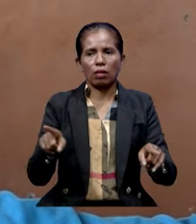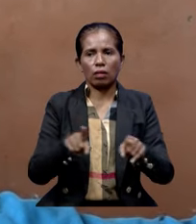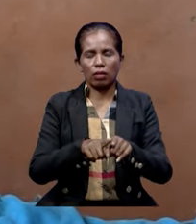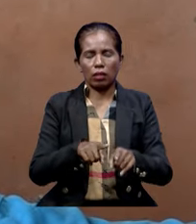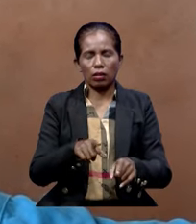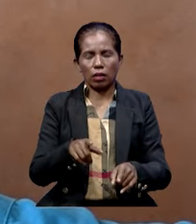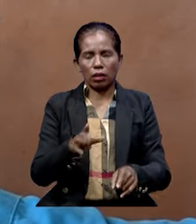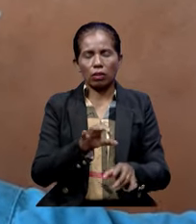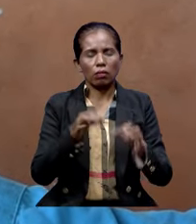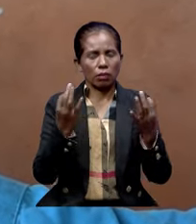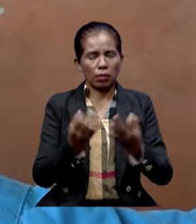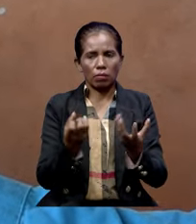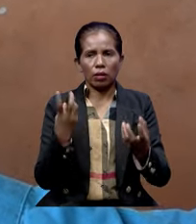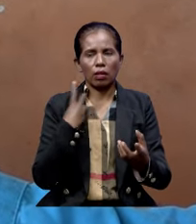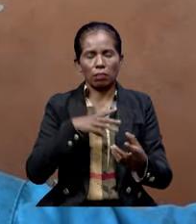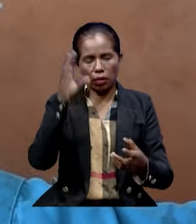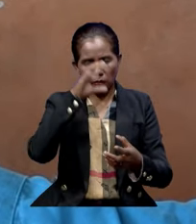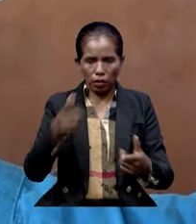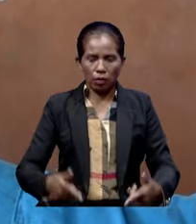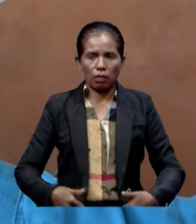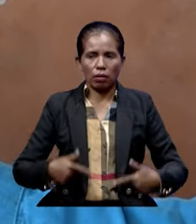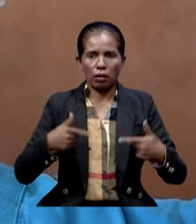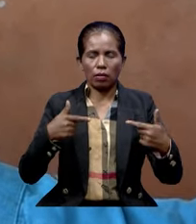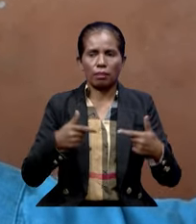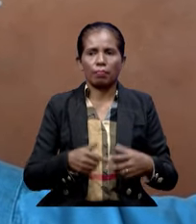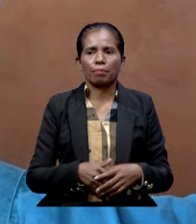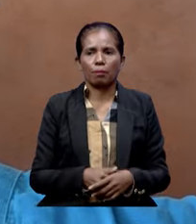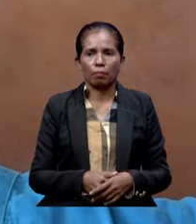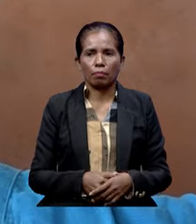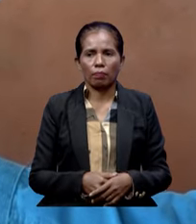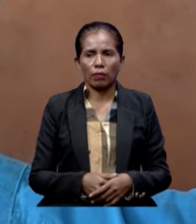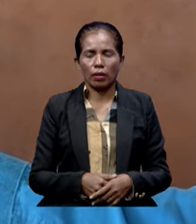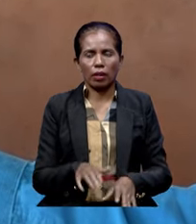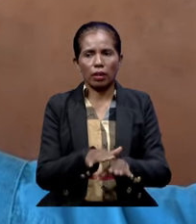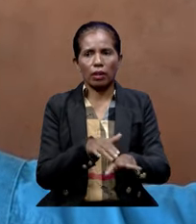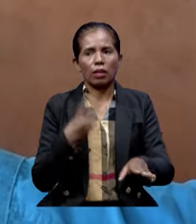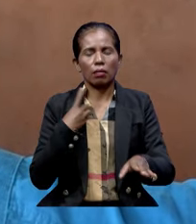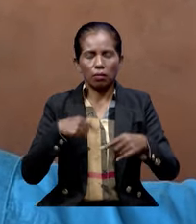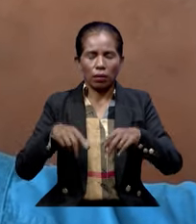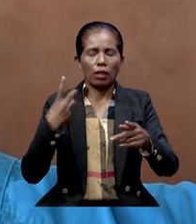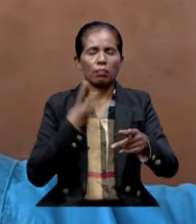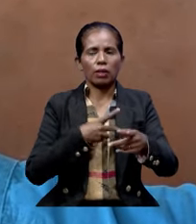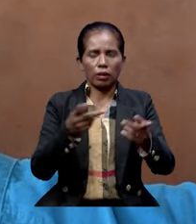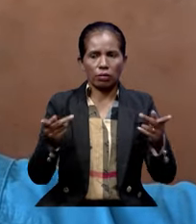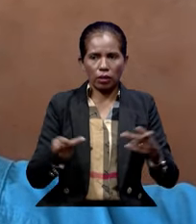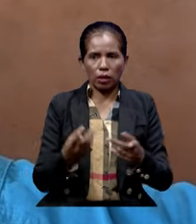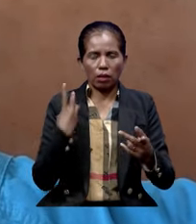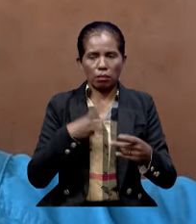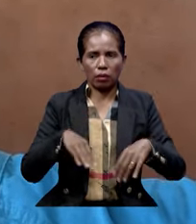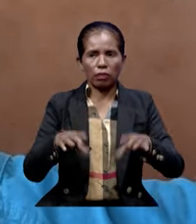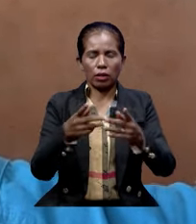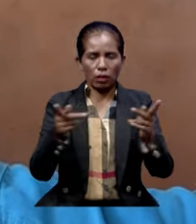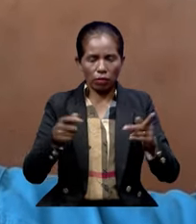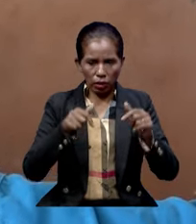katuas familia bara kata ambil buka muris ya sudah larang. Lebe nenek nenek ambil bawa film nafati masih sementara. Ami faham nafati